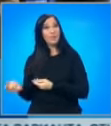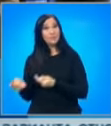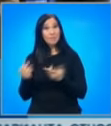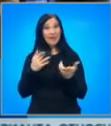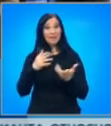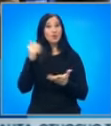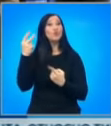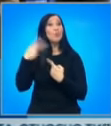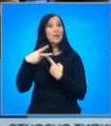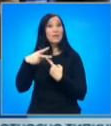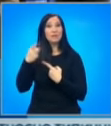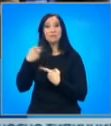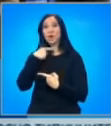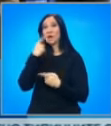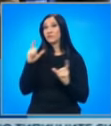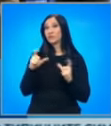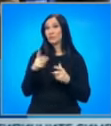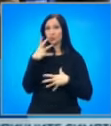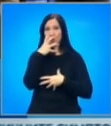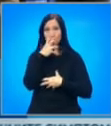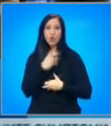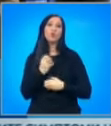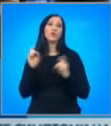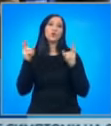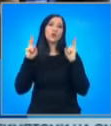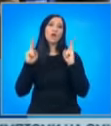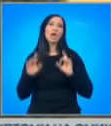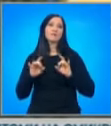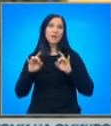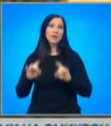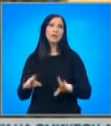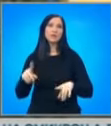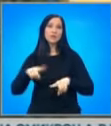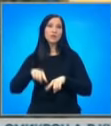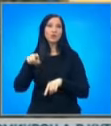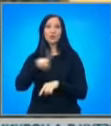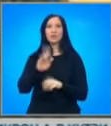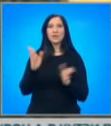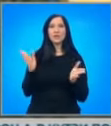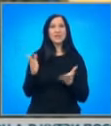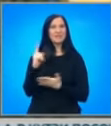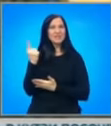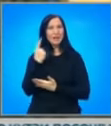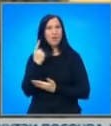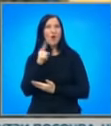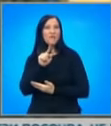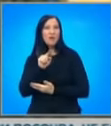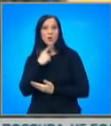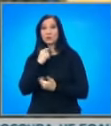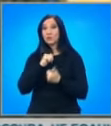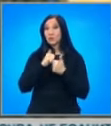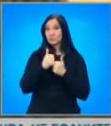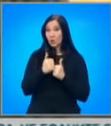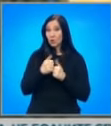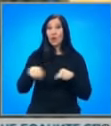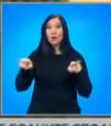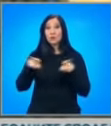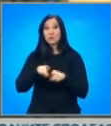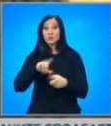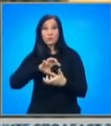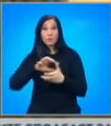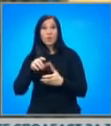казва, че семейството е разочаровано от решението на Австралийския съд и че тук не става само дума за спорт, а и за